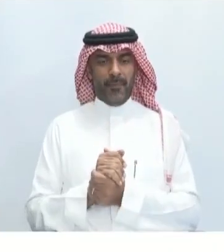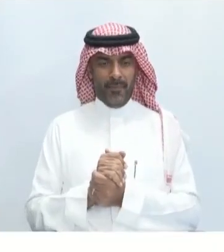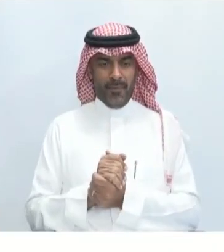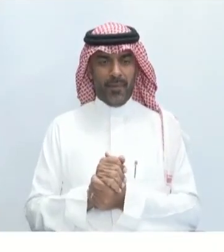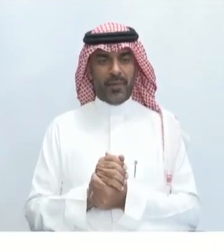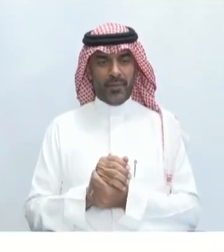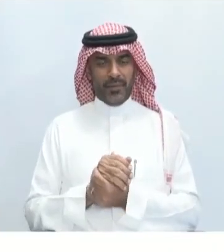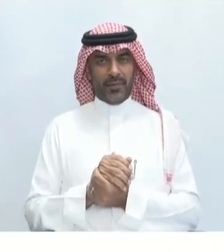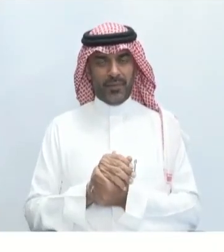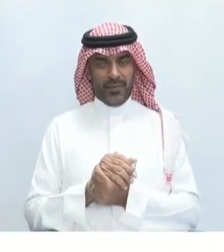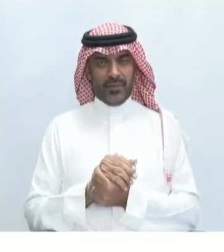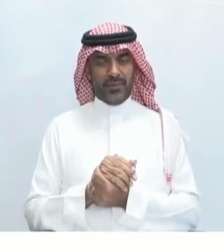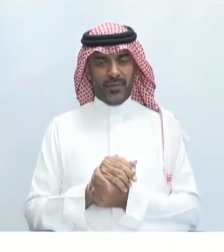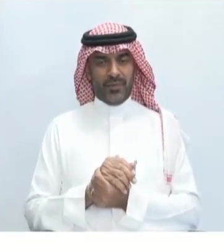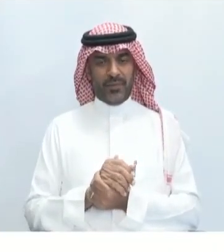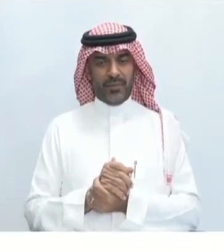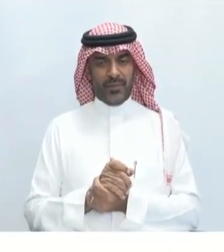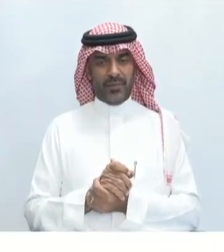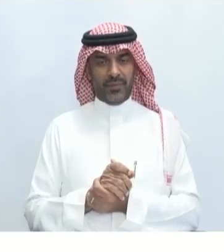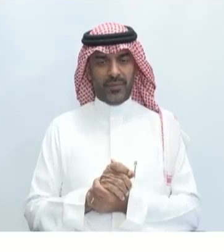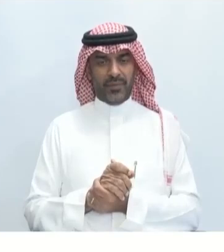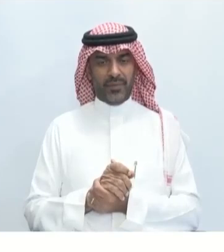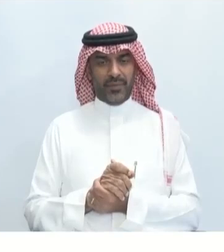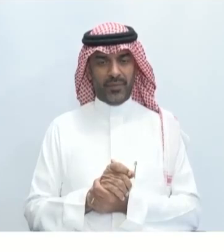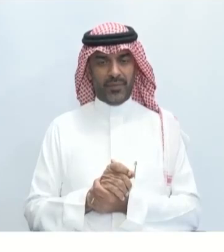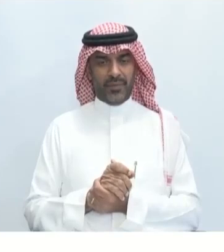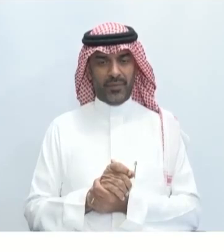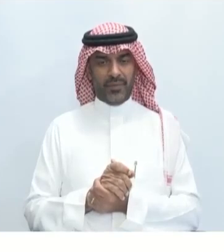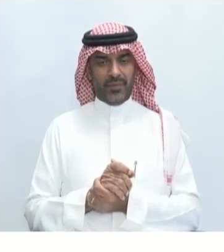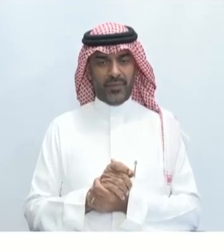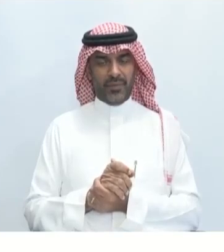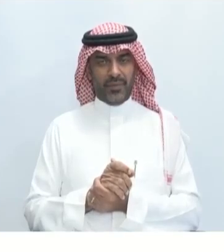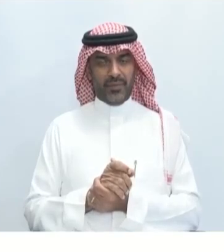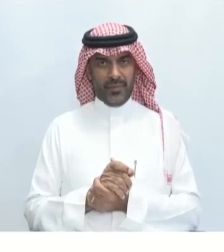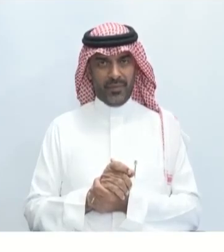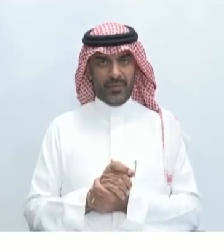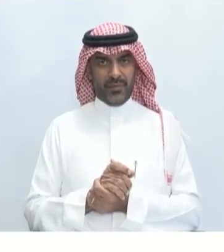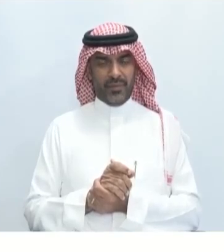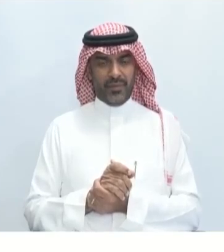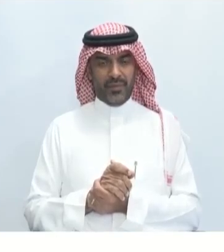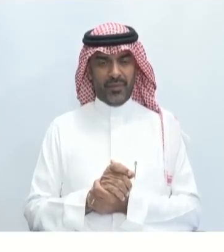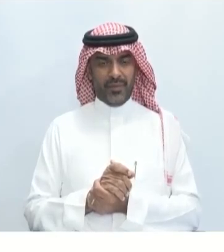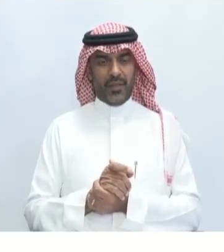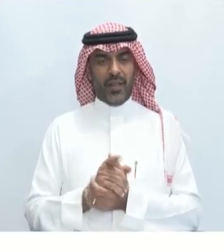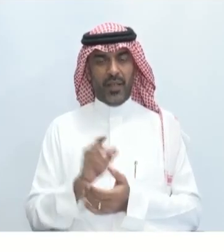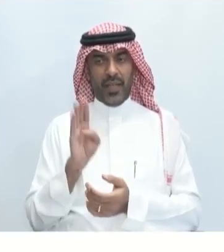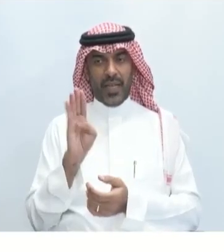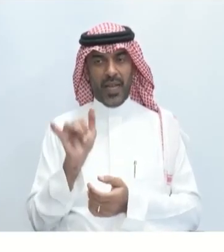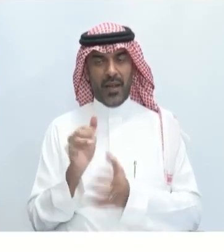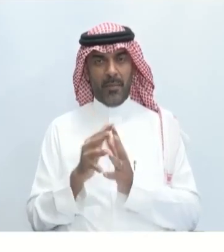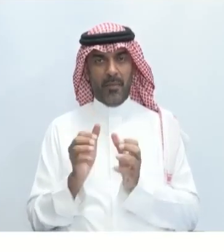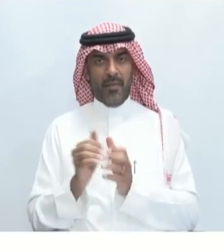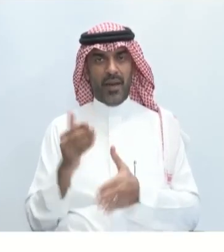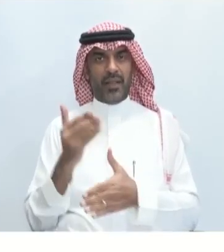بيانا العله في حدوث الفيل اذا سبب الابتسام ان تزيد